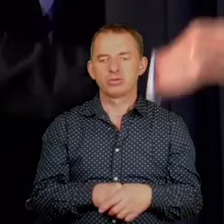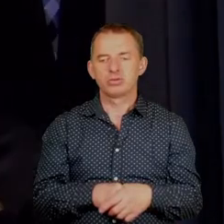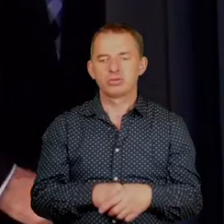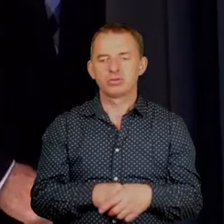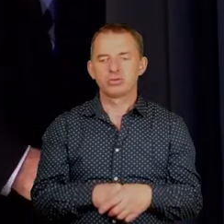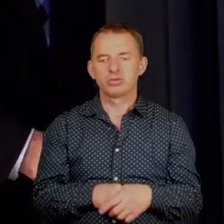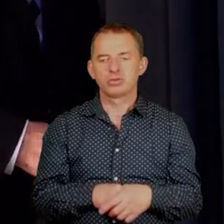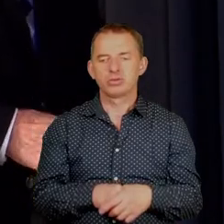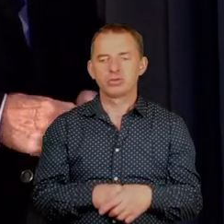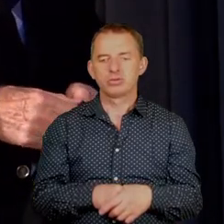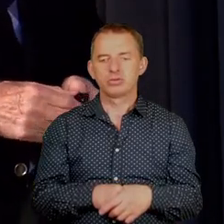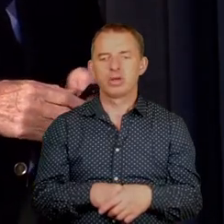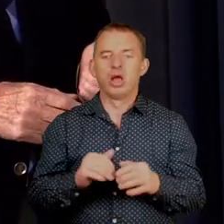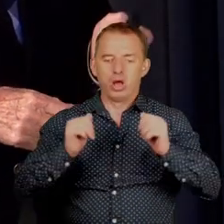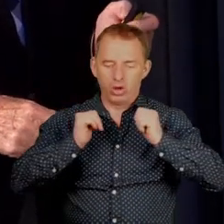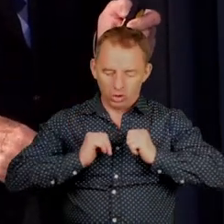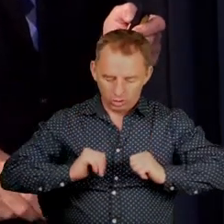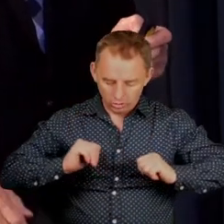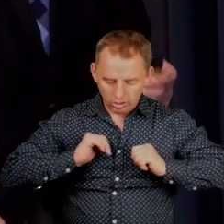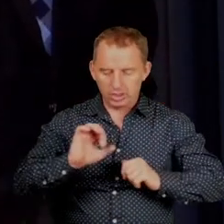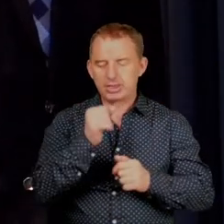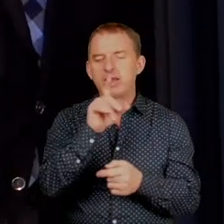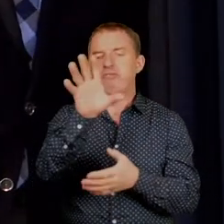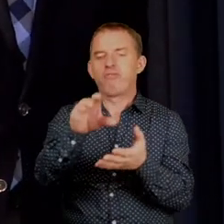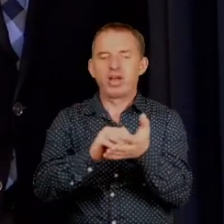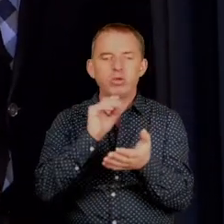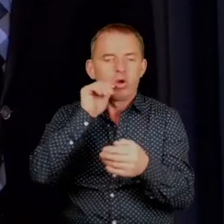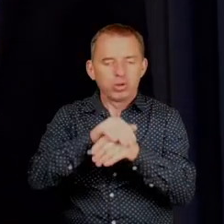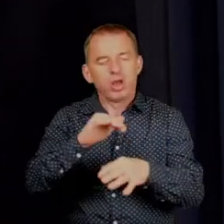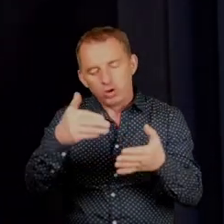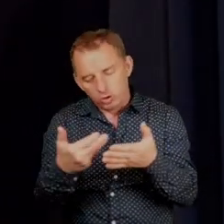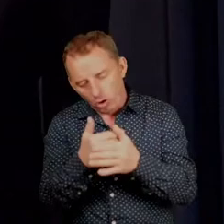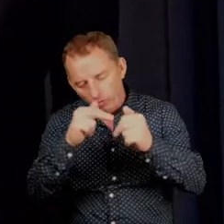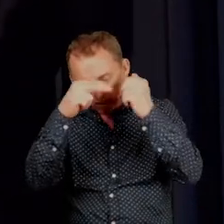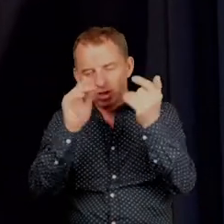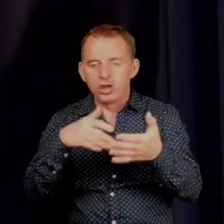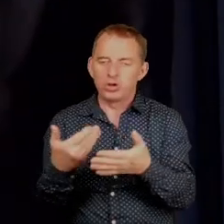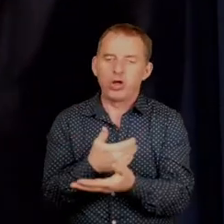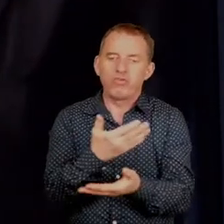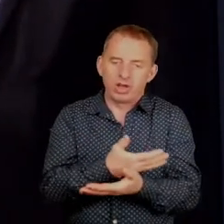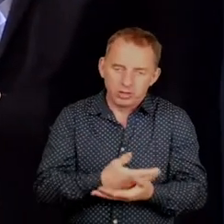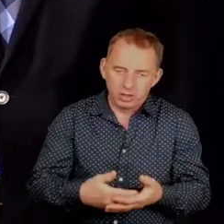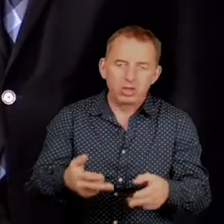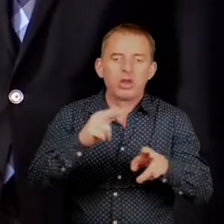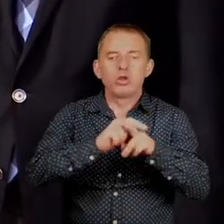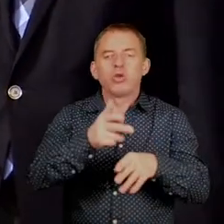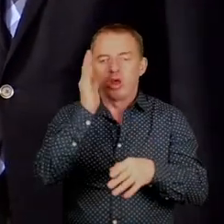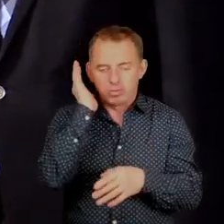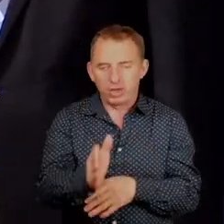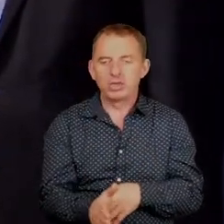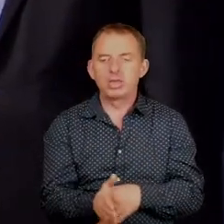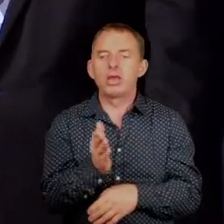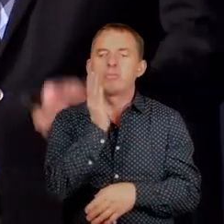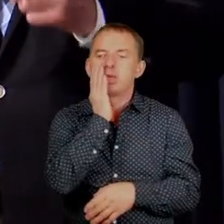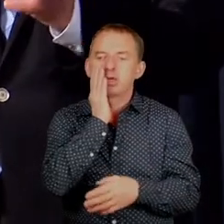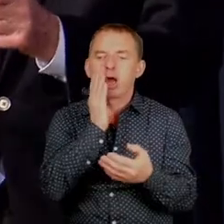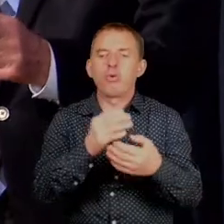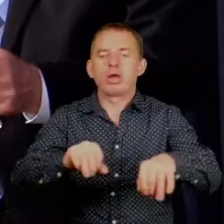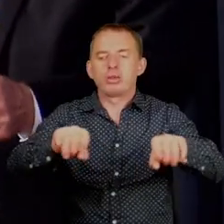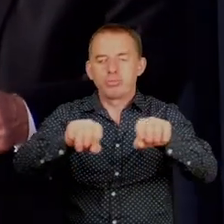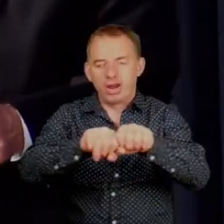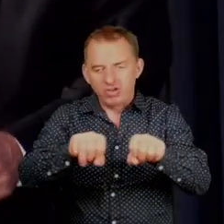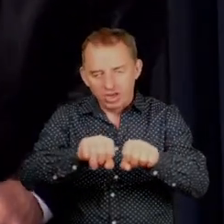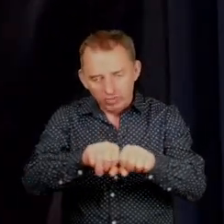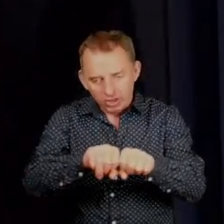righteousness dwells. Oczekujemy jednak według obietnicy nowego nieba i nowej ziemi, w których będzie mieszkała sprawiedliwość. Peter died in